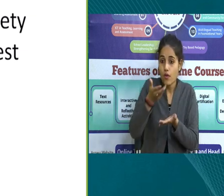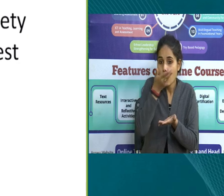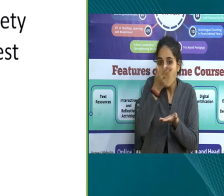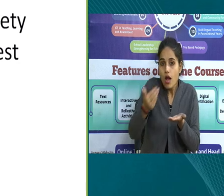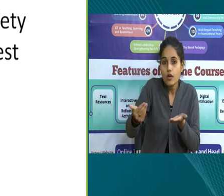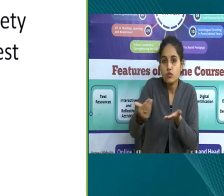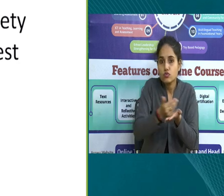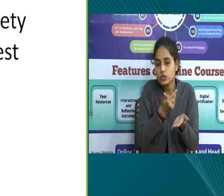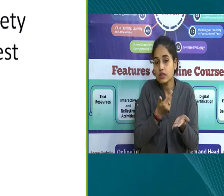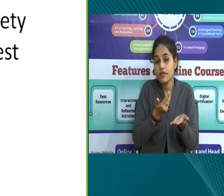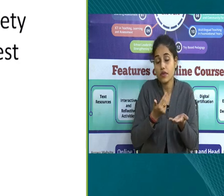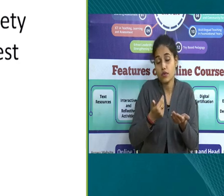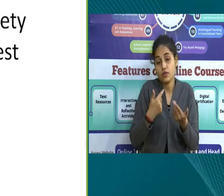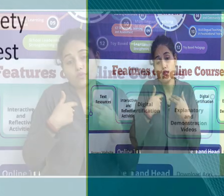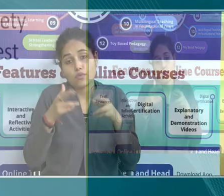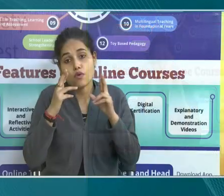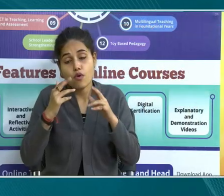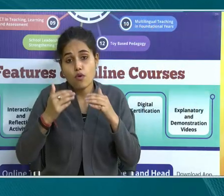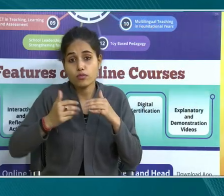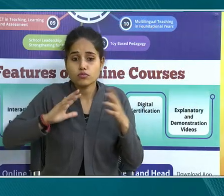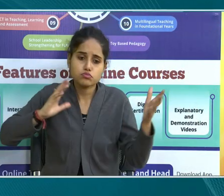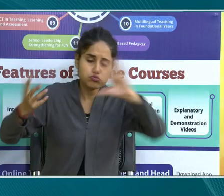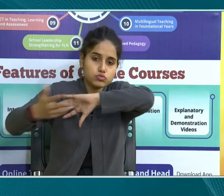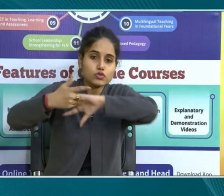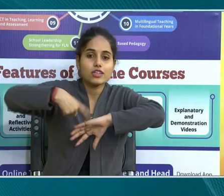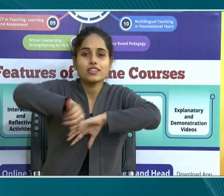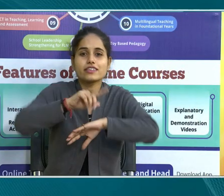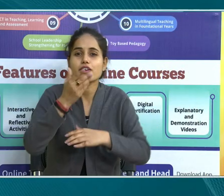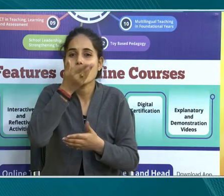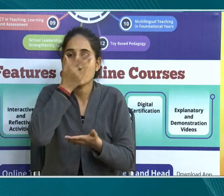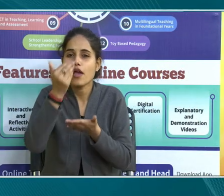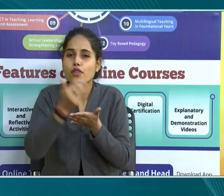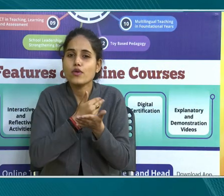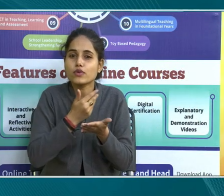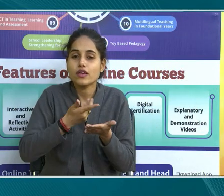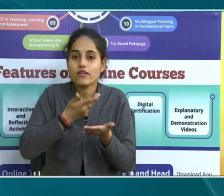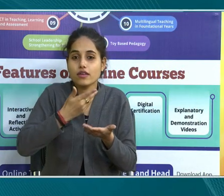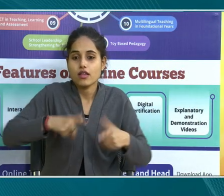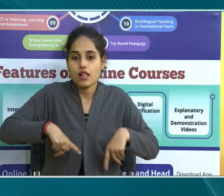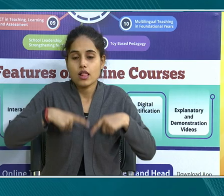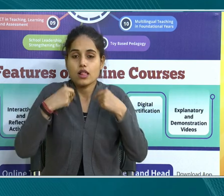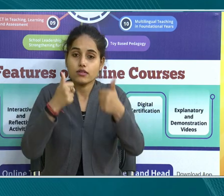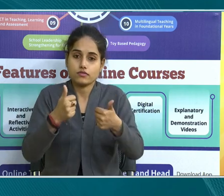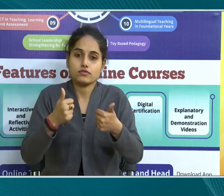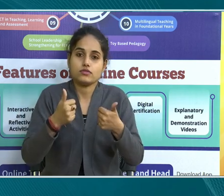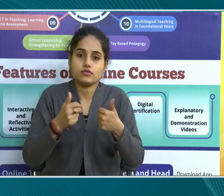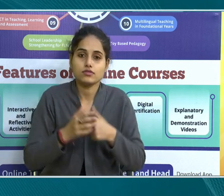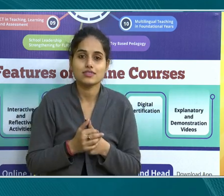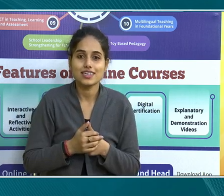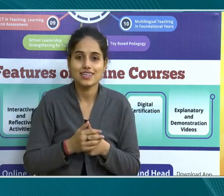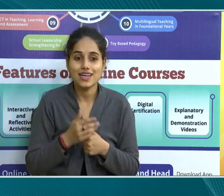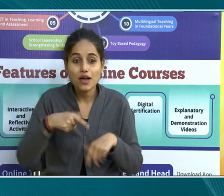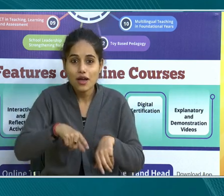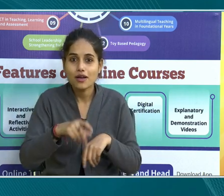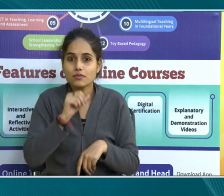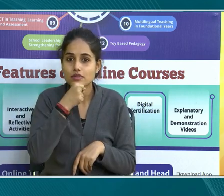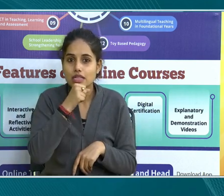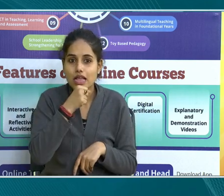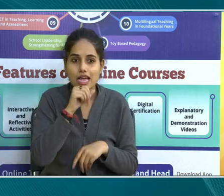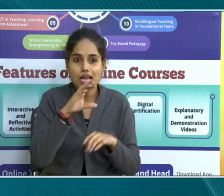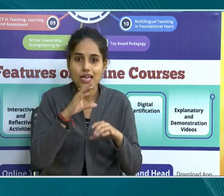भाट अच्छे से उपेयोग कर पाएगा। यह चोटा सा हुमवक है जो मैं अपने चोटे चोटे बच्चों को चोटे नहीं हैं तेंथ क्लास के